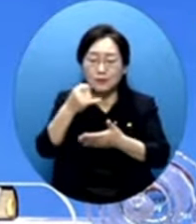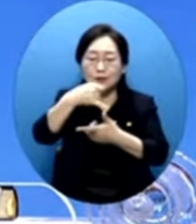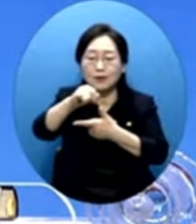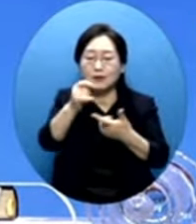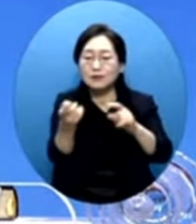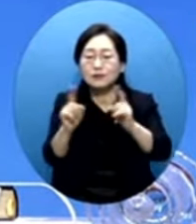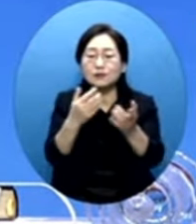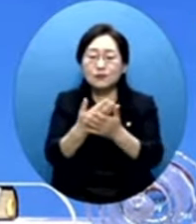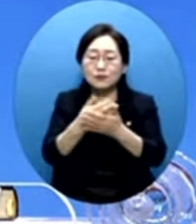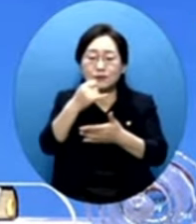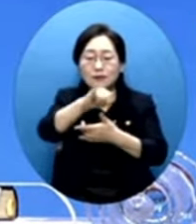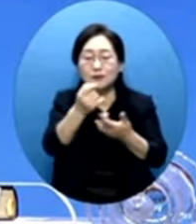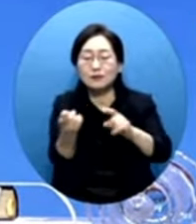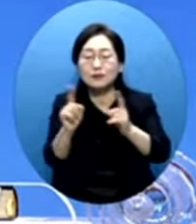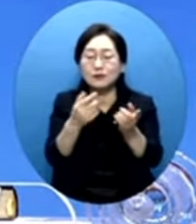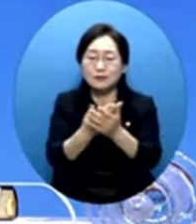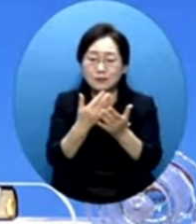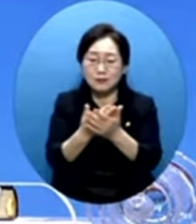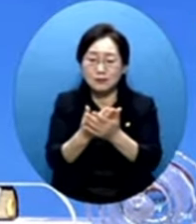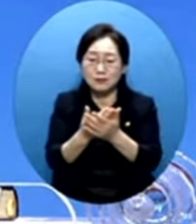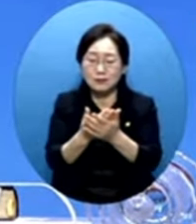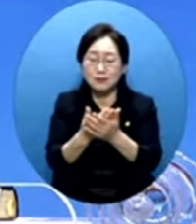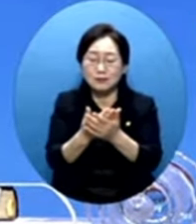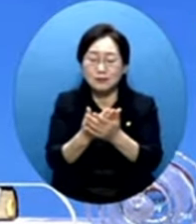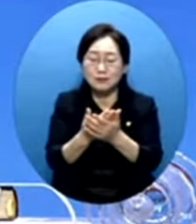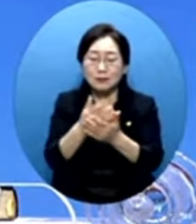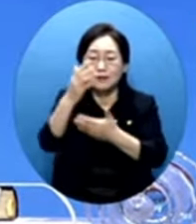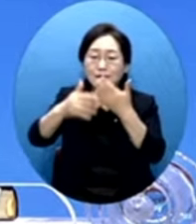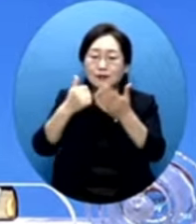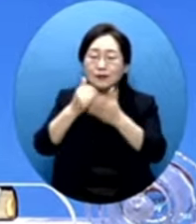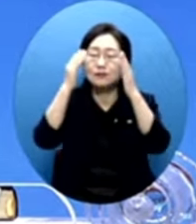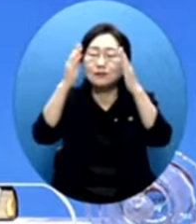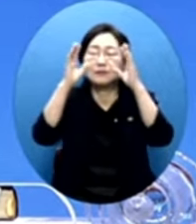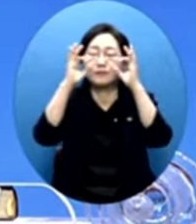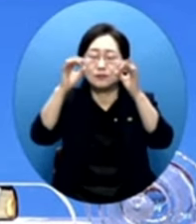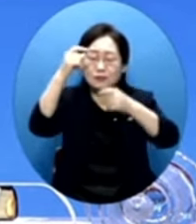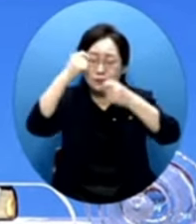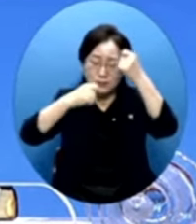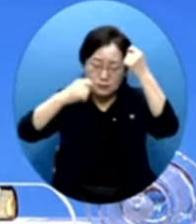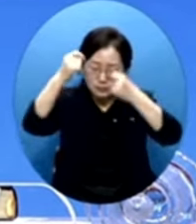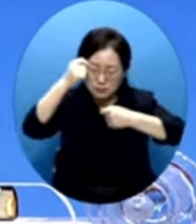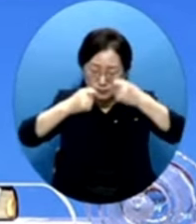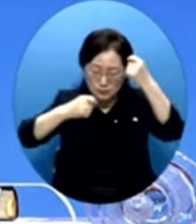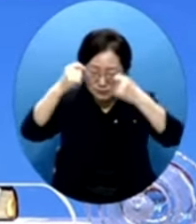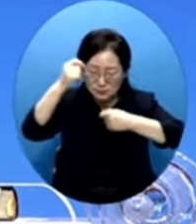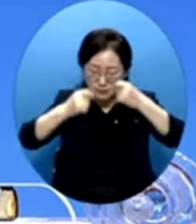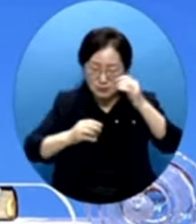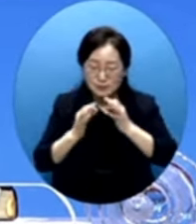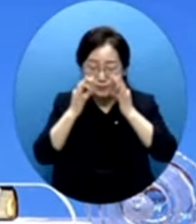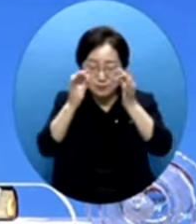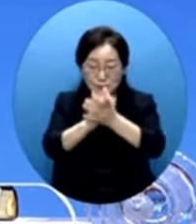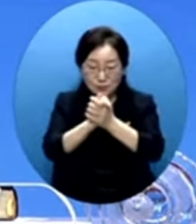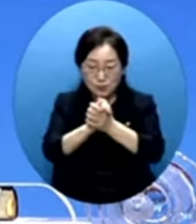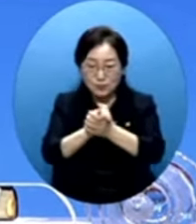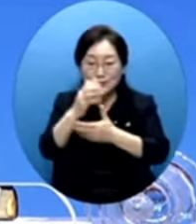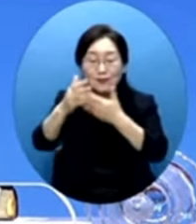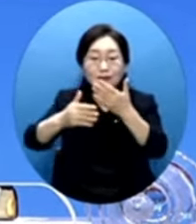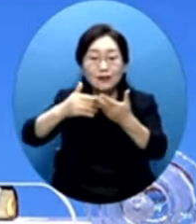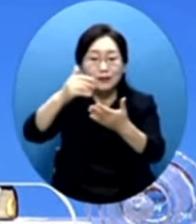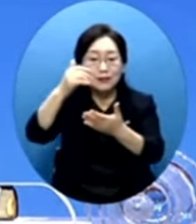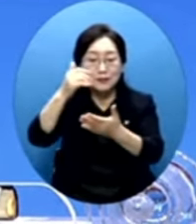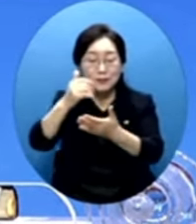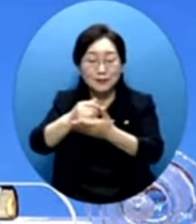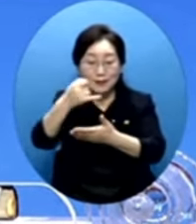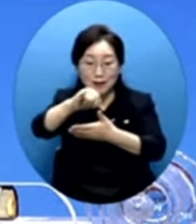주옵소서 우리 딸을 살려 주옵소서 그건 하나님만 바로고 울부짖고 간절히 기도했을 때 하나님께서 그